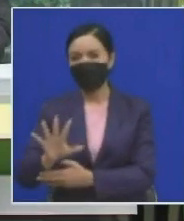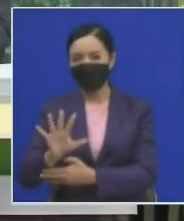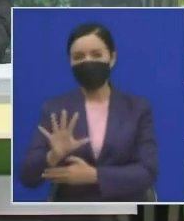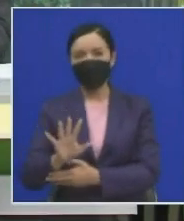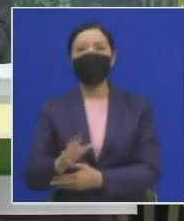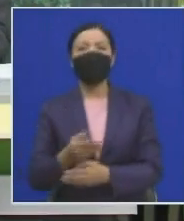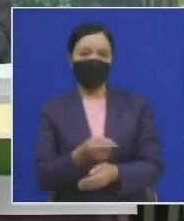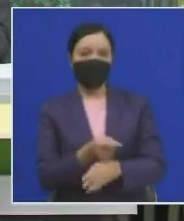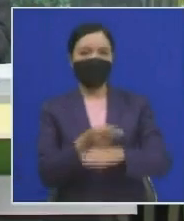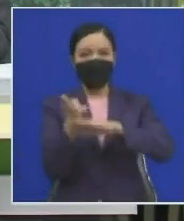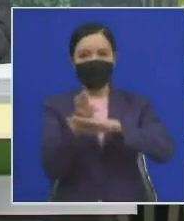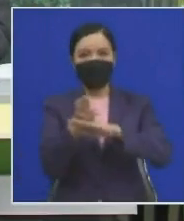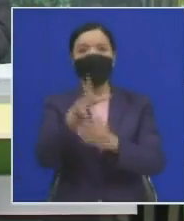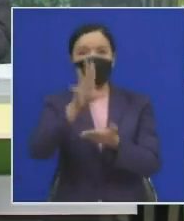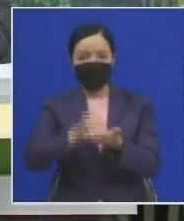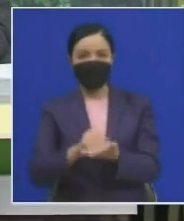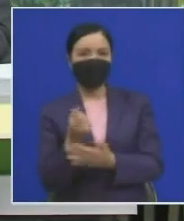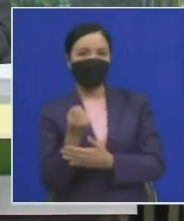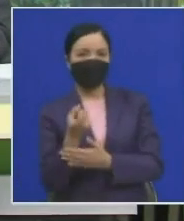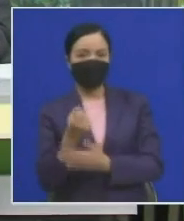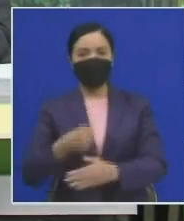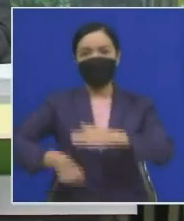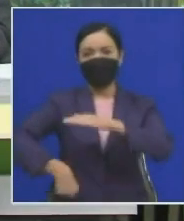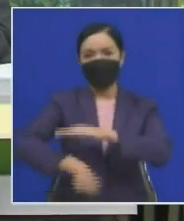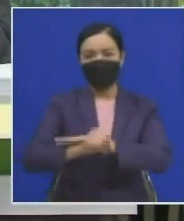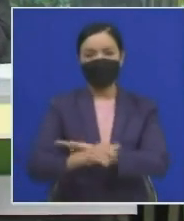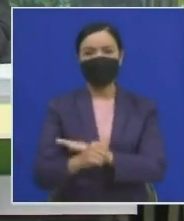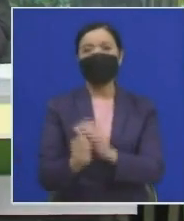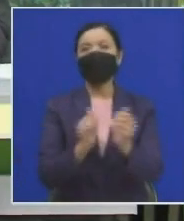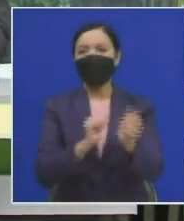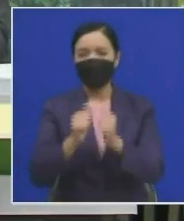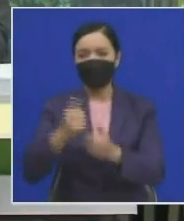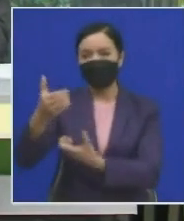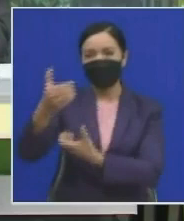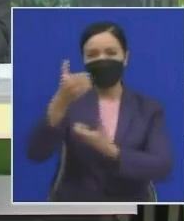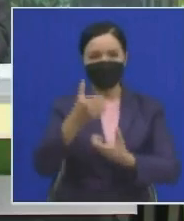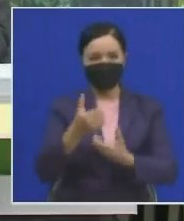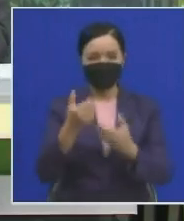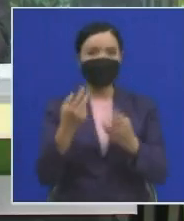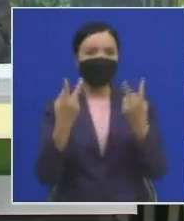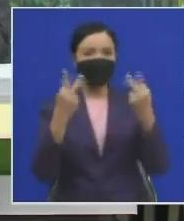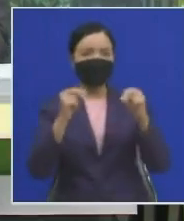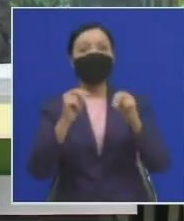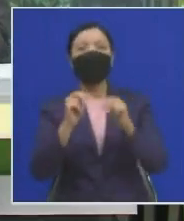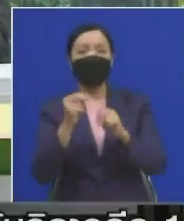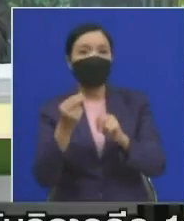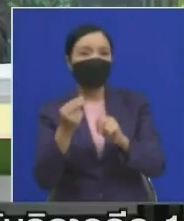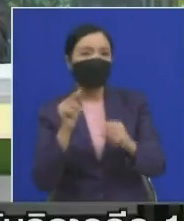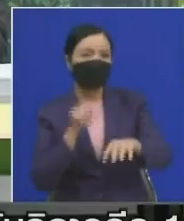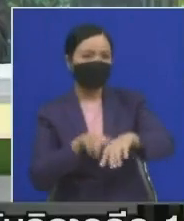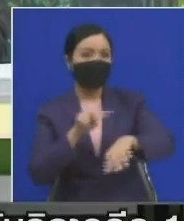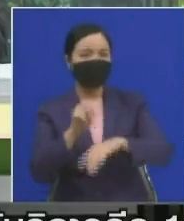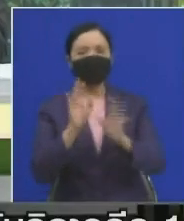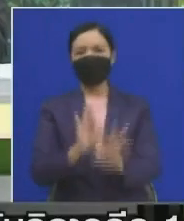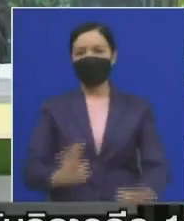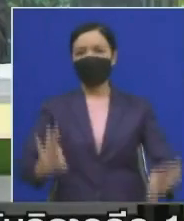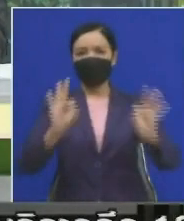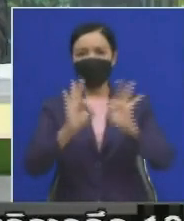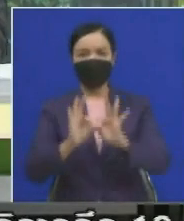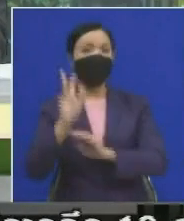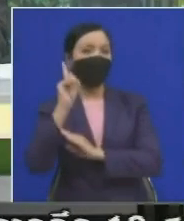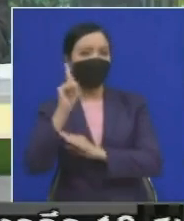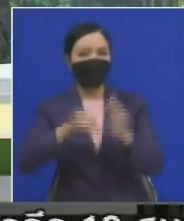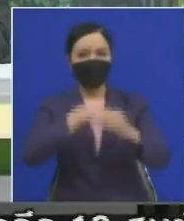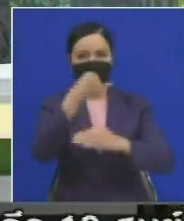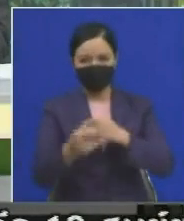ขอยทอดสดเป็นฟุตบอนลีก เป็ฟุตบอนลท้วย นัสำครนะนะคะติดตามดูข่าวเป็ข่าว จบปุ๊บ เชี